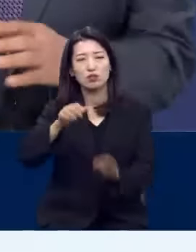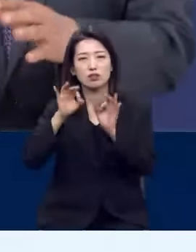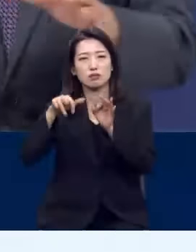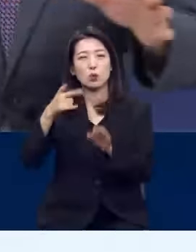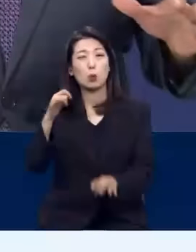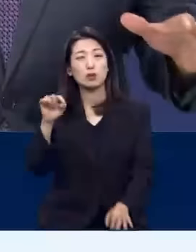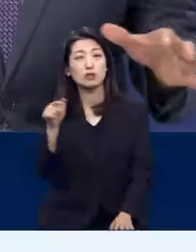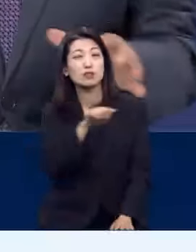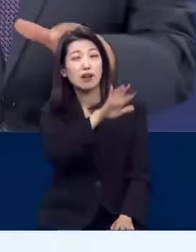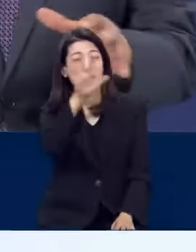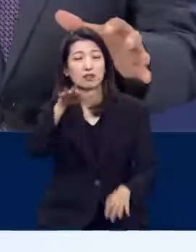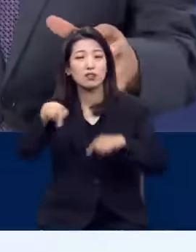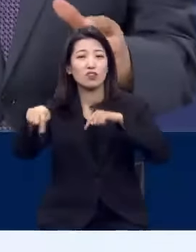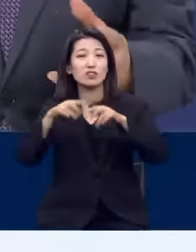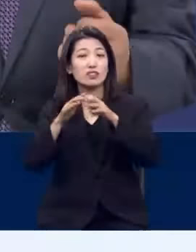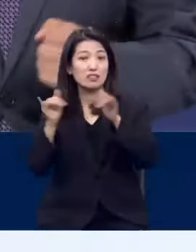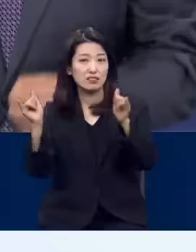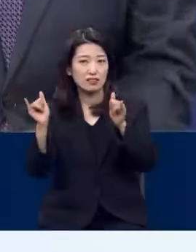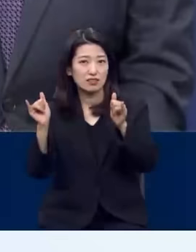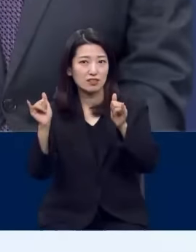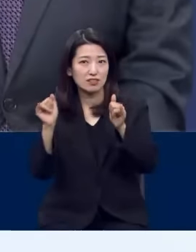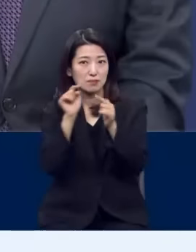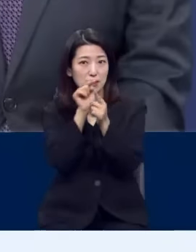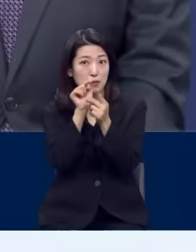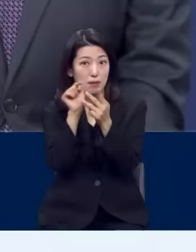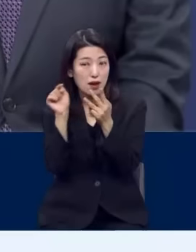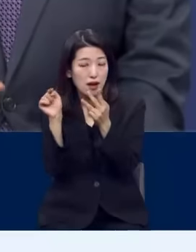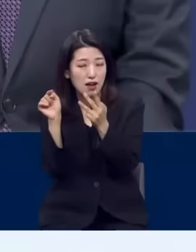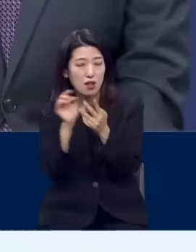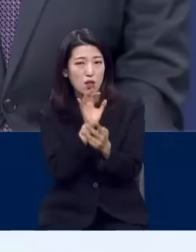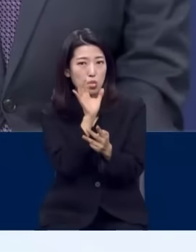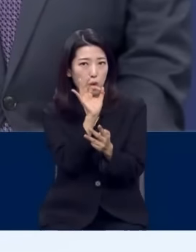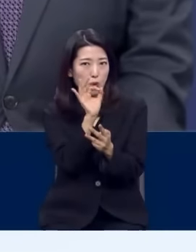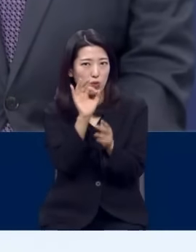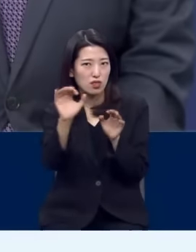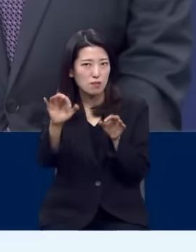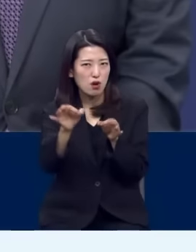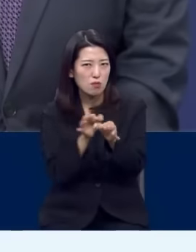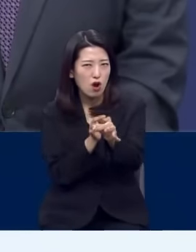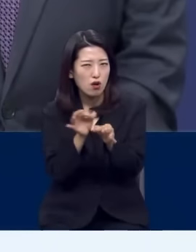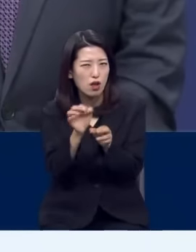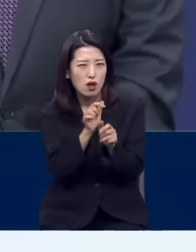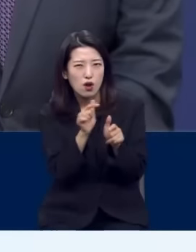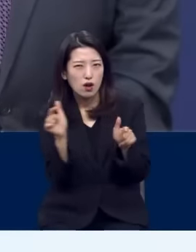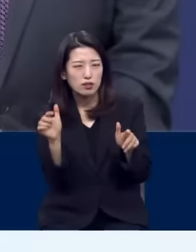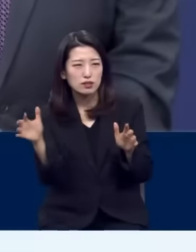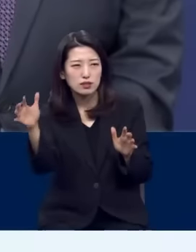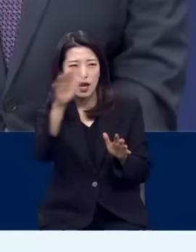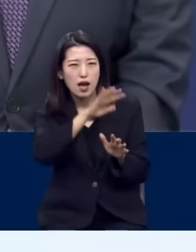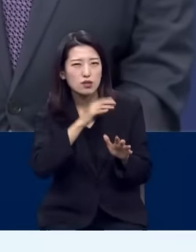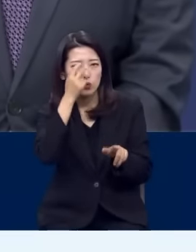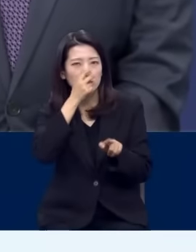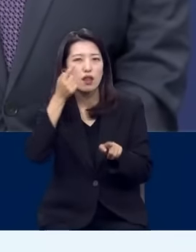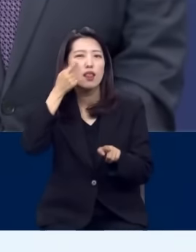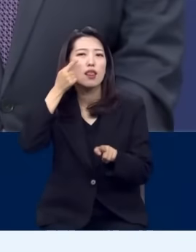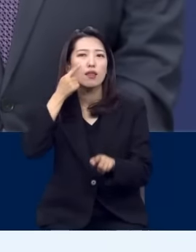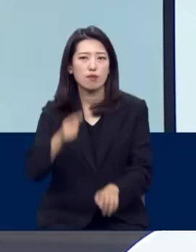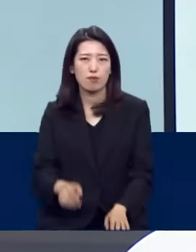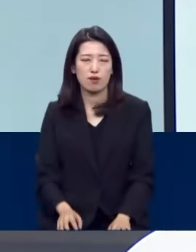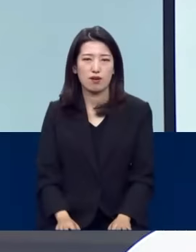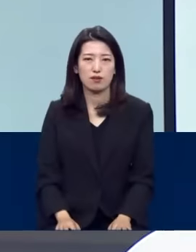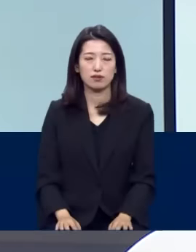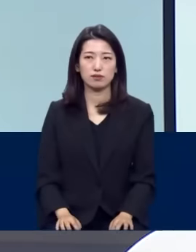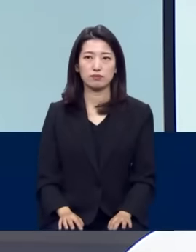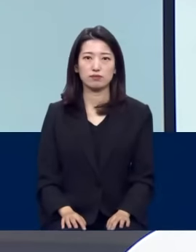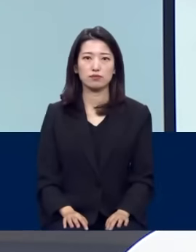여러 정치인 관련 정치인들이 여럿 나오면은 돈 문제로 비화가 될거다 저는 이런 뜻으로 해석을 했습니다 폭탄이